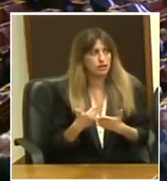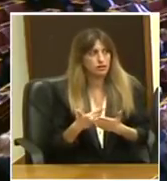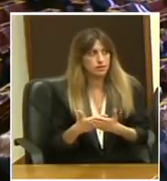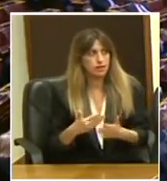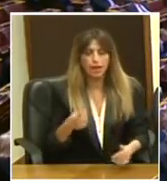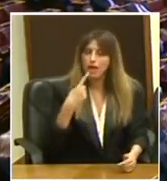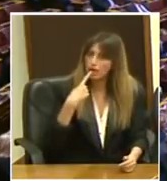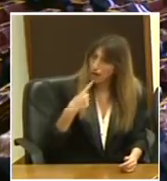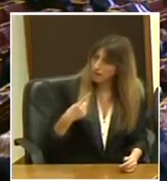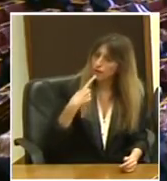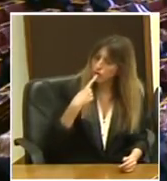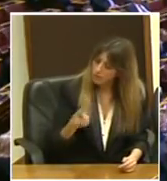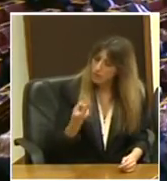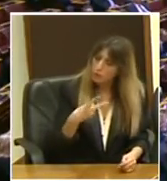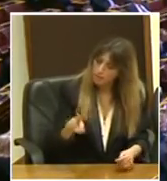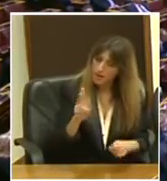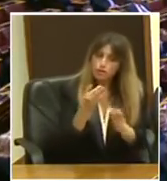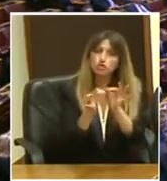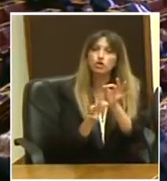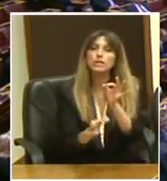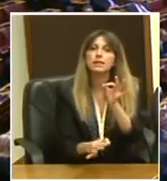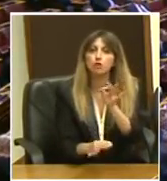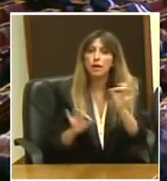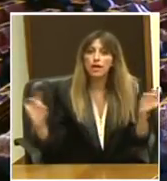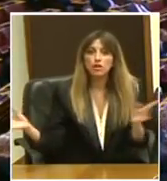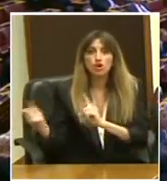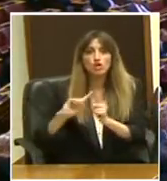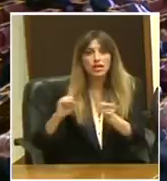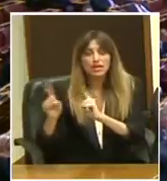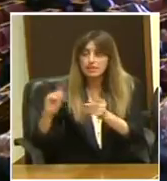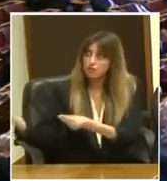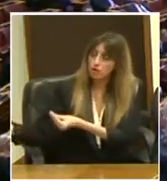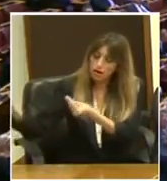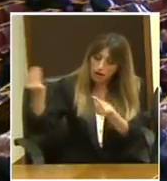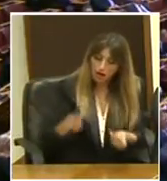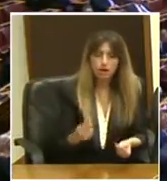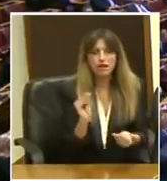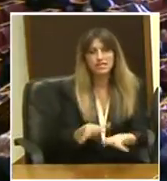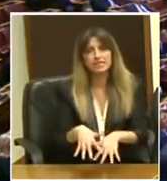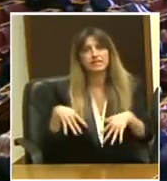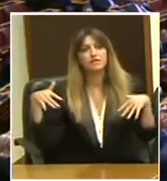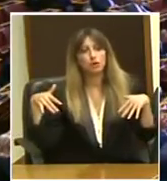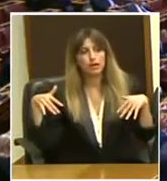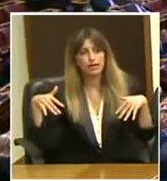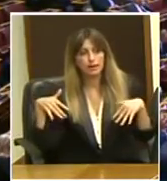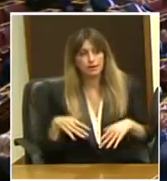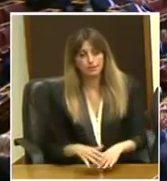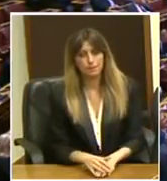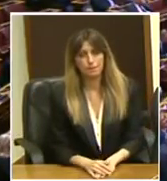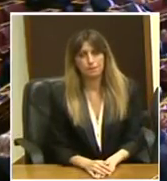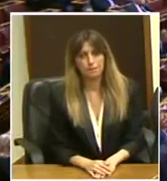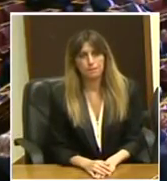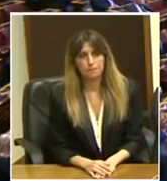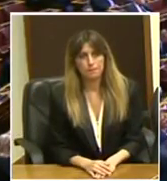θα τα πούμε πιο αναλυτικά όταν θα έρθει η συμφωνία στη Βουλή. Μη φωνάζετε, ήμασταν η πιο